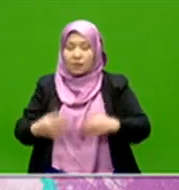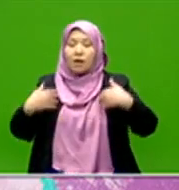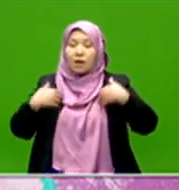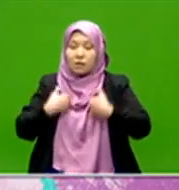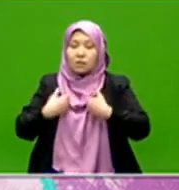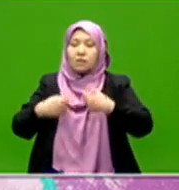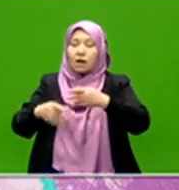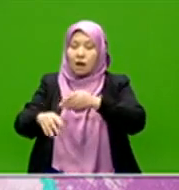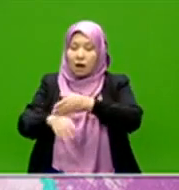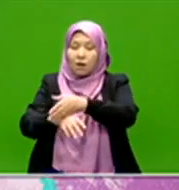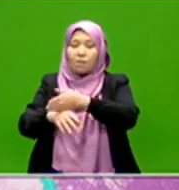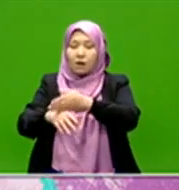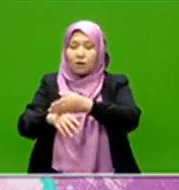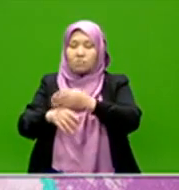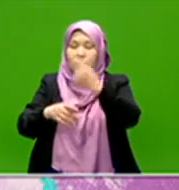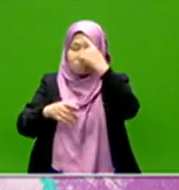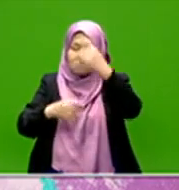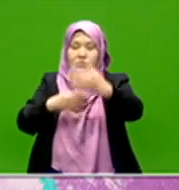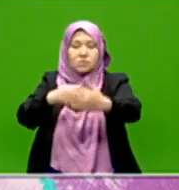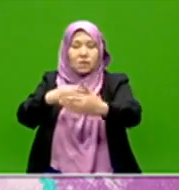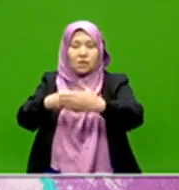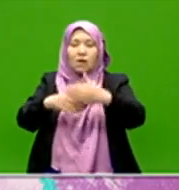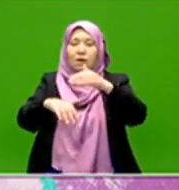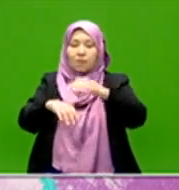وَلَمْ يُتَقَبَّلْ